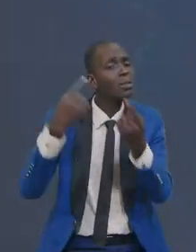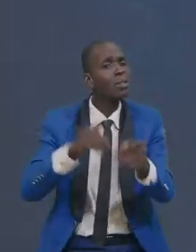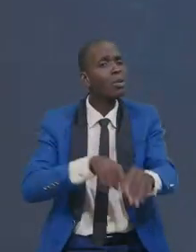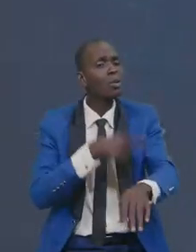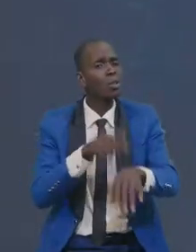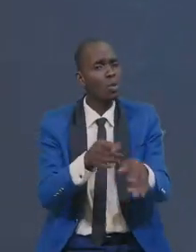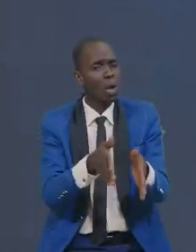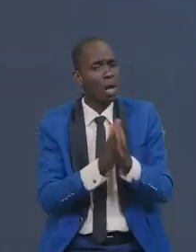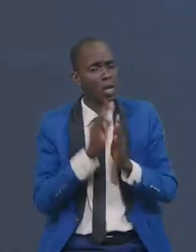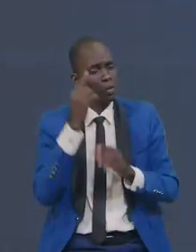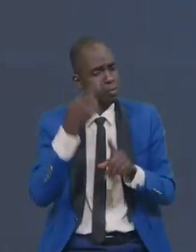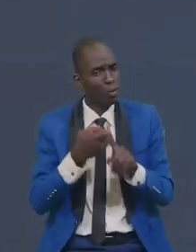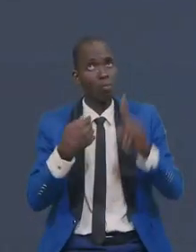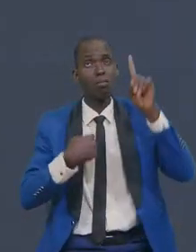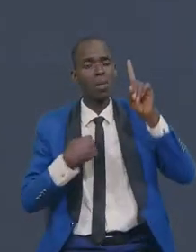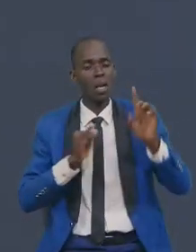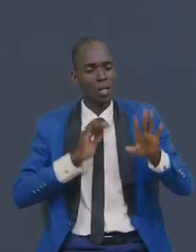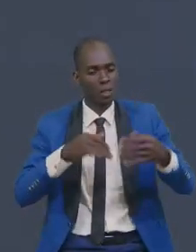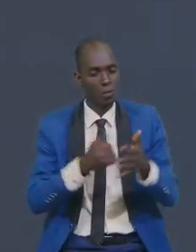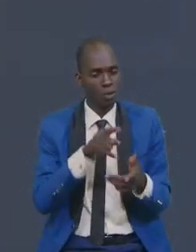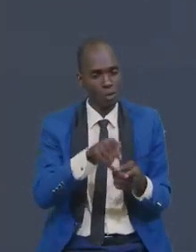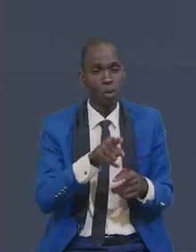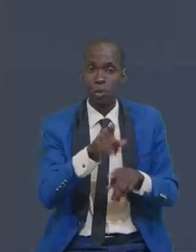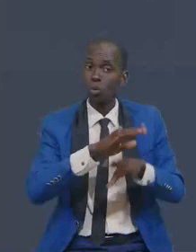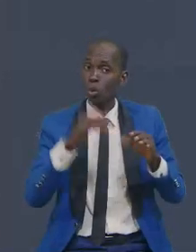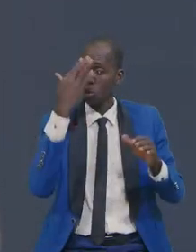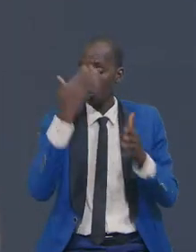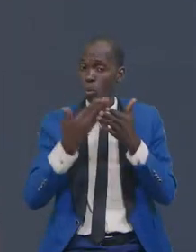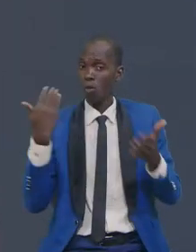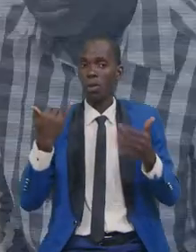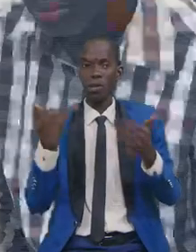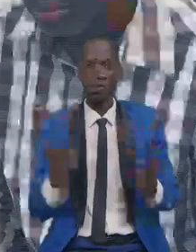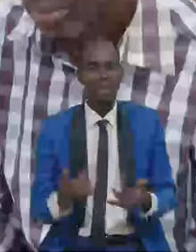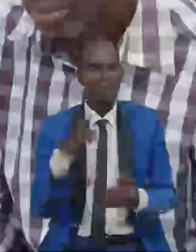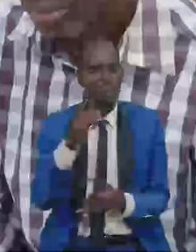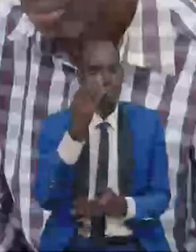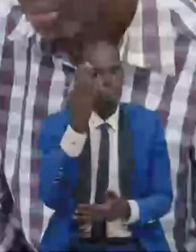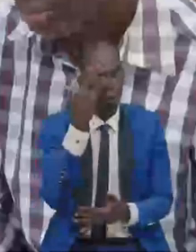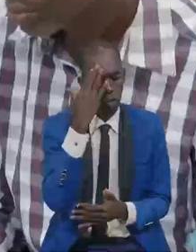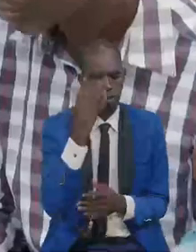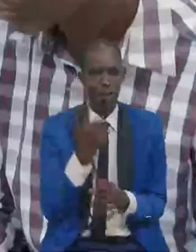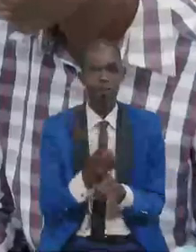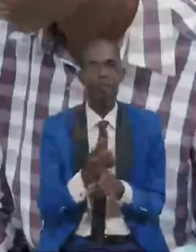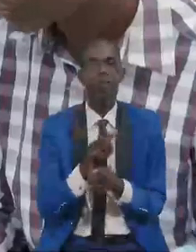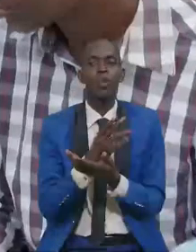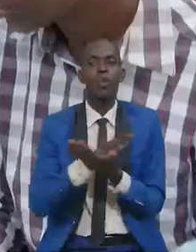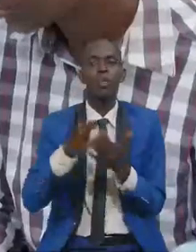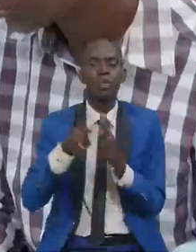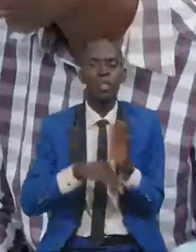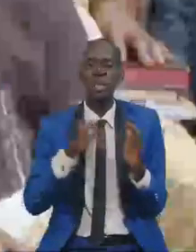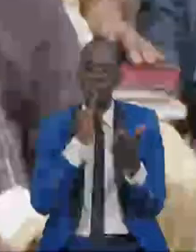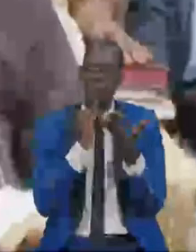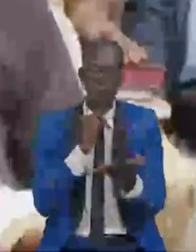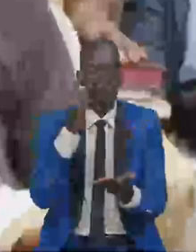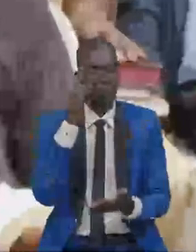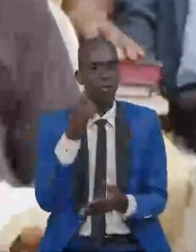depuis longtemps même. Et tu ne savais pas. Maintenant, tu sais. Je dis, maintenant, tu sais. La sainteté